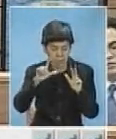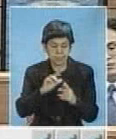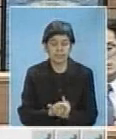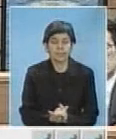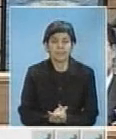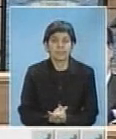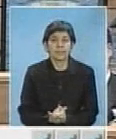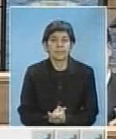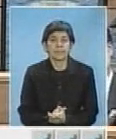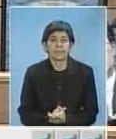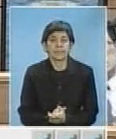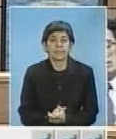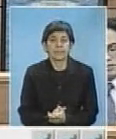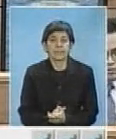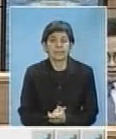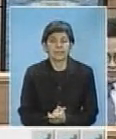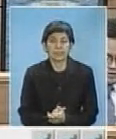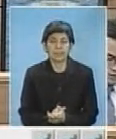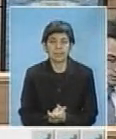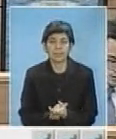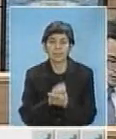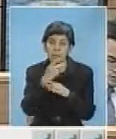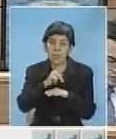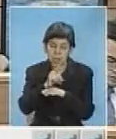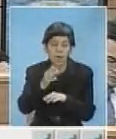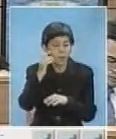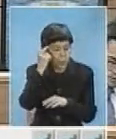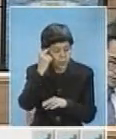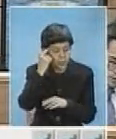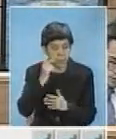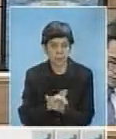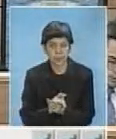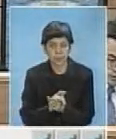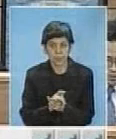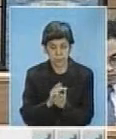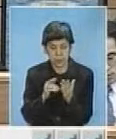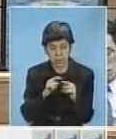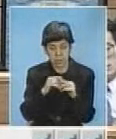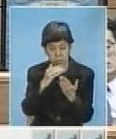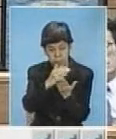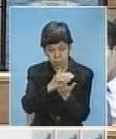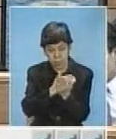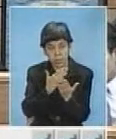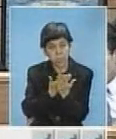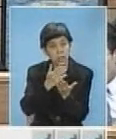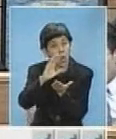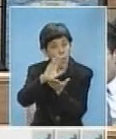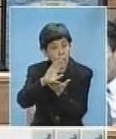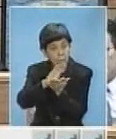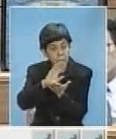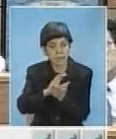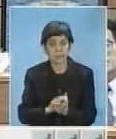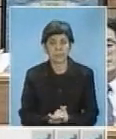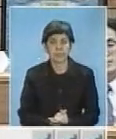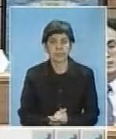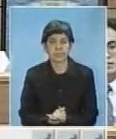ลแต่ท่านประธานครับท่านประธานทราบดีว่าเอกสารการพิจารณางบประมาณโดยปกติแล้ว